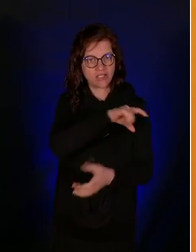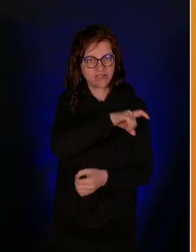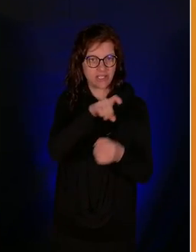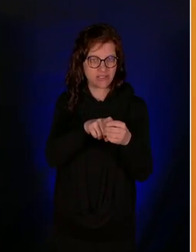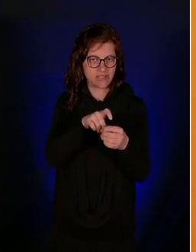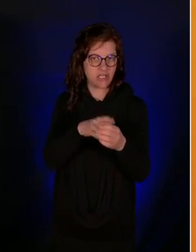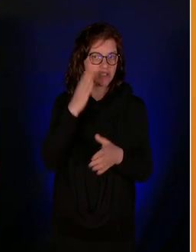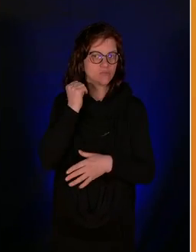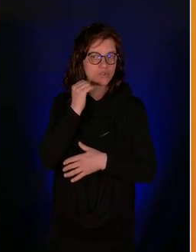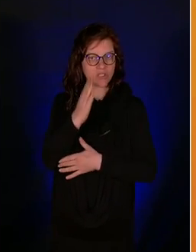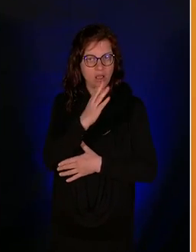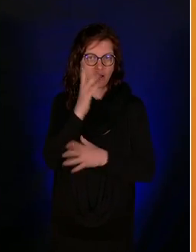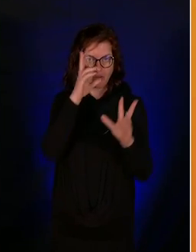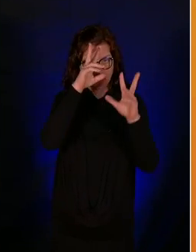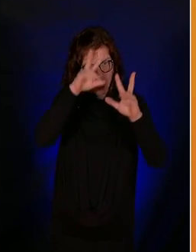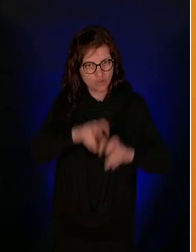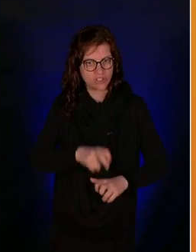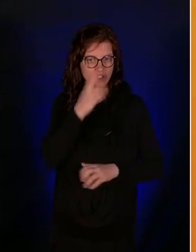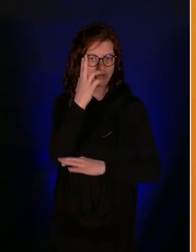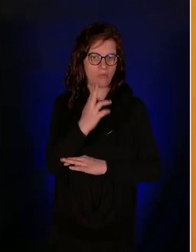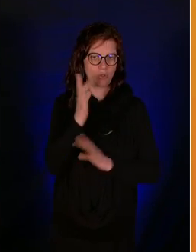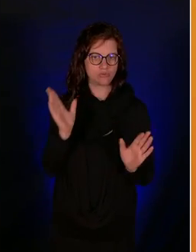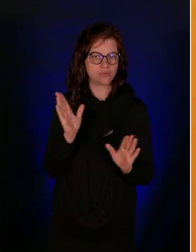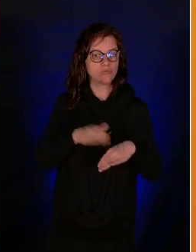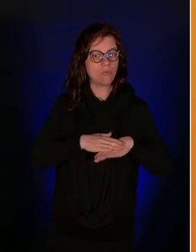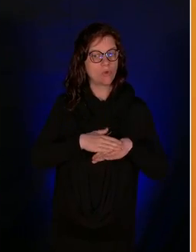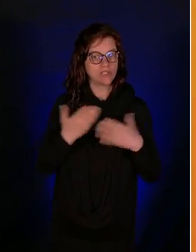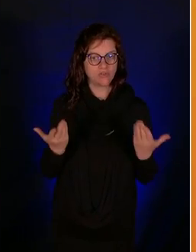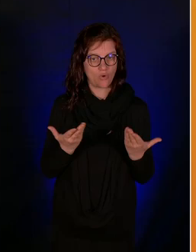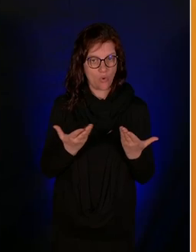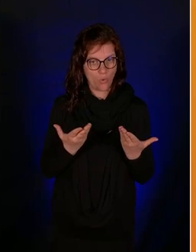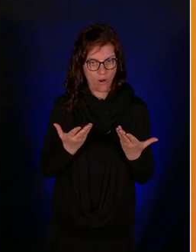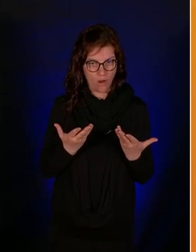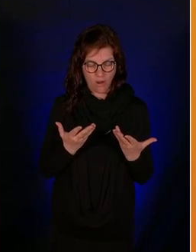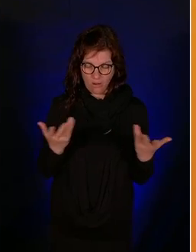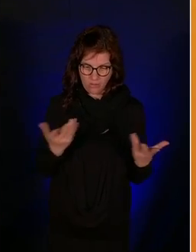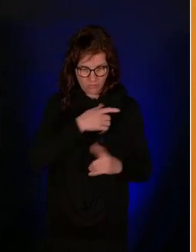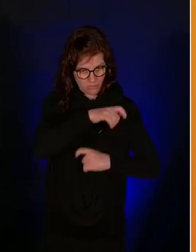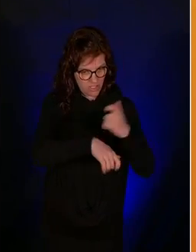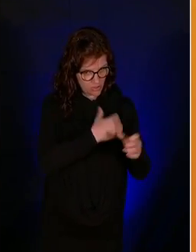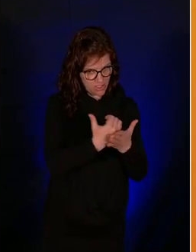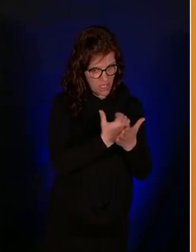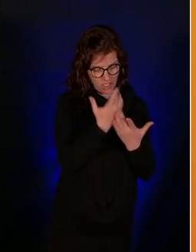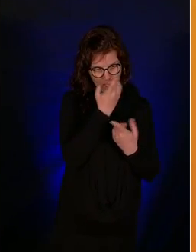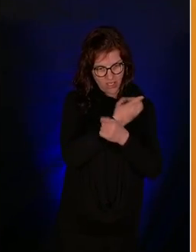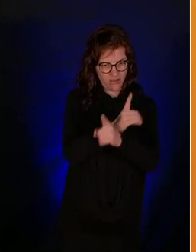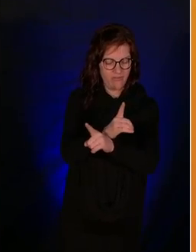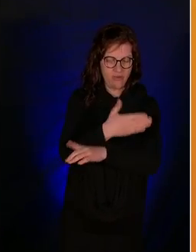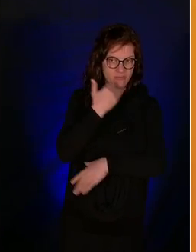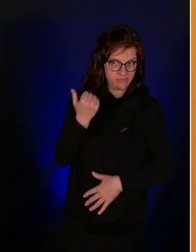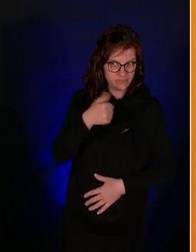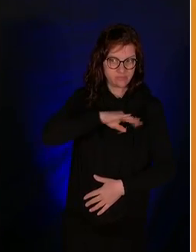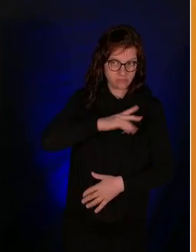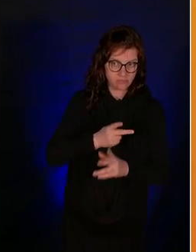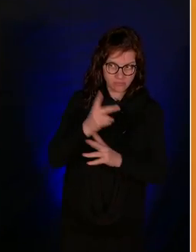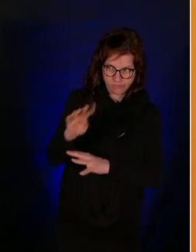nous avons commencé nos recherches. Nos raisons, c'était de pouvoir mieux défendre les salariés, parce qu'on en a de plus en plus qui se retournent